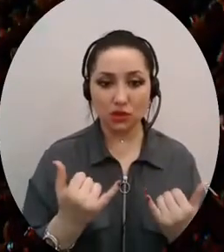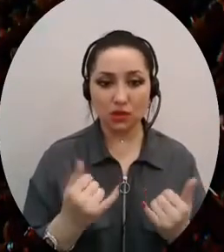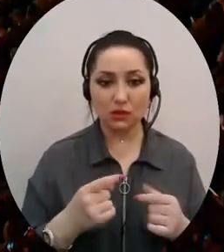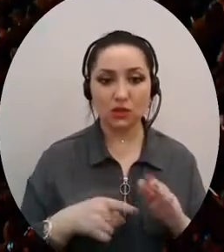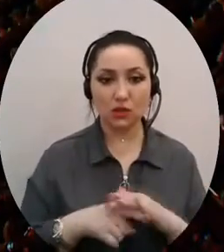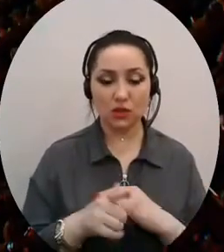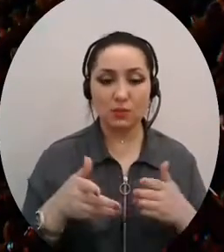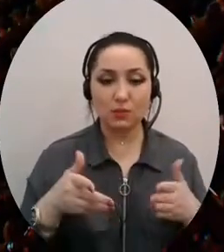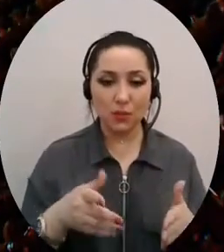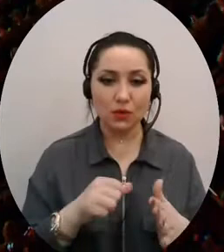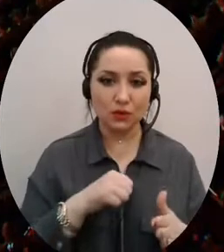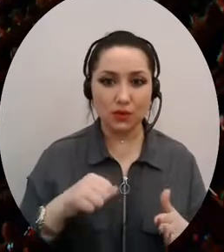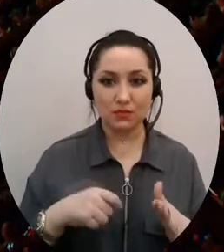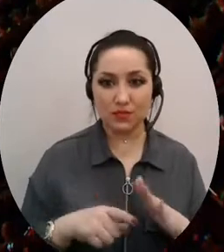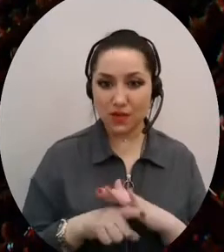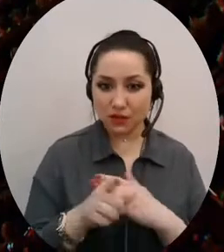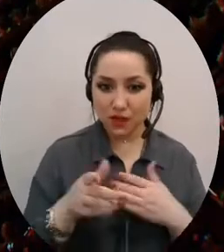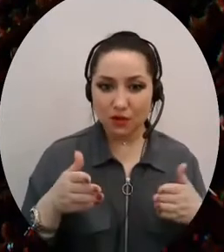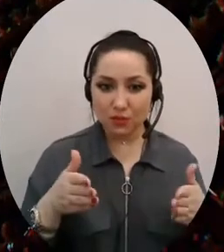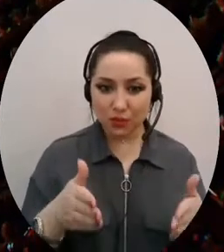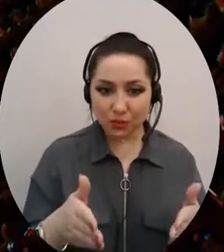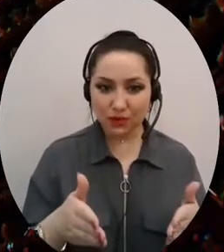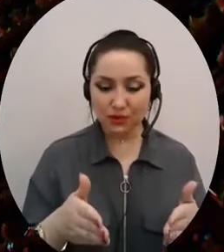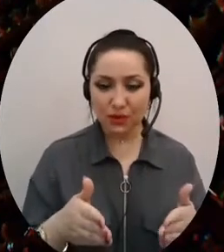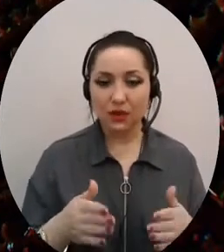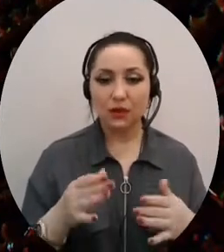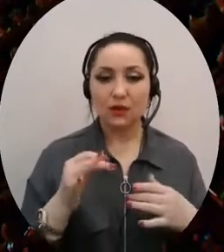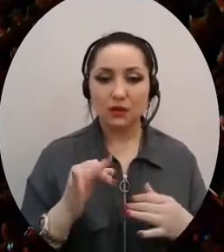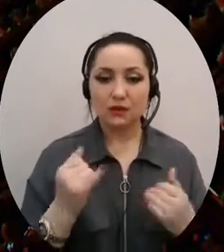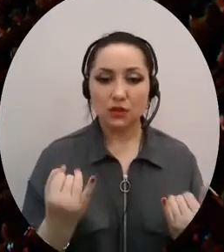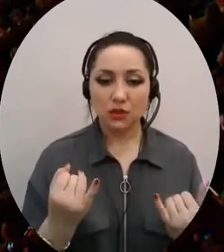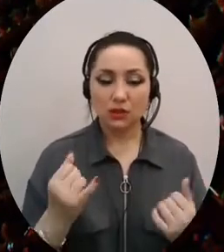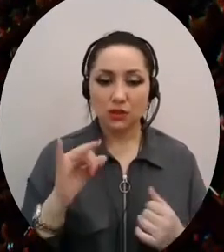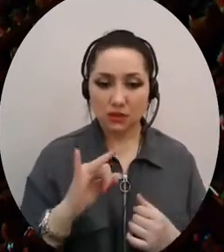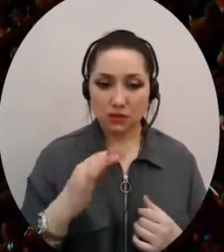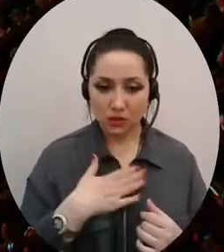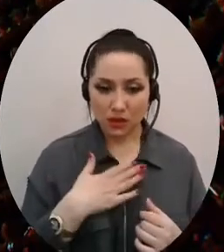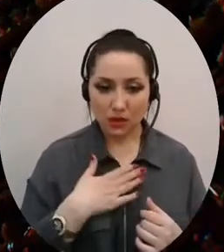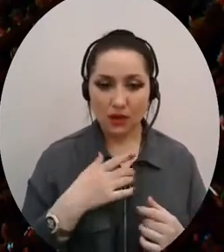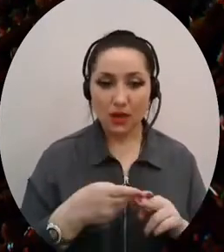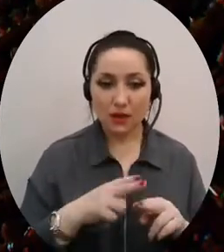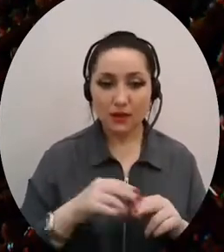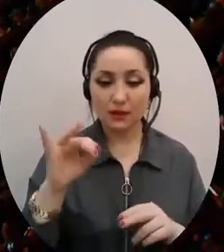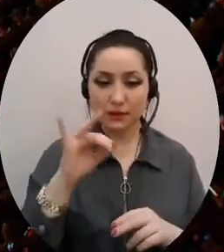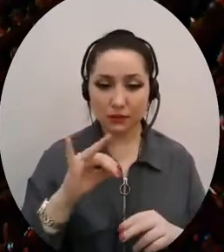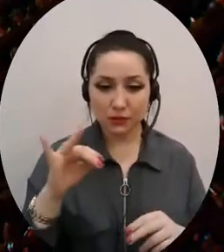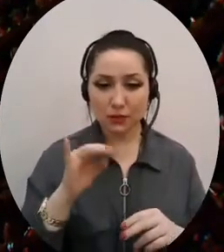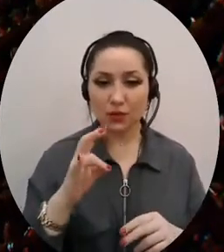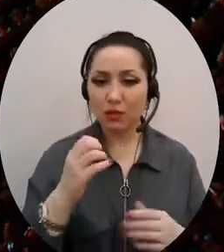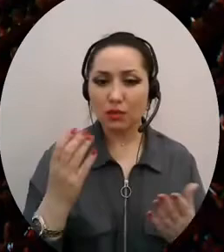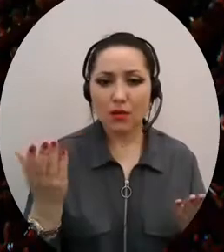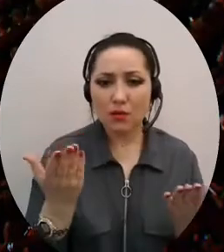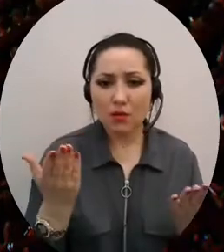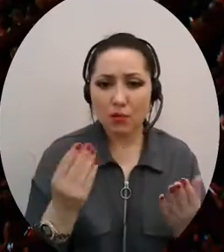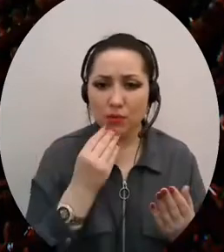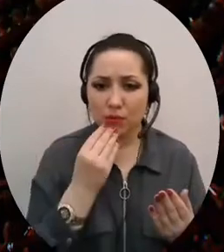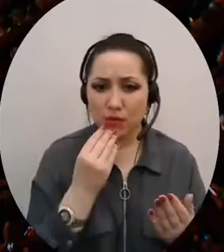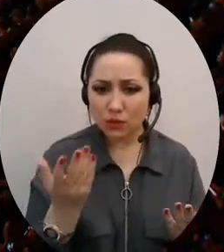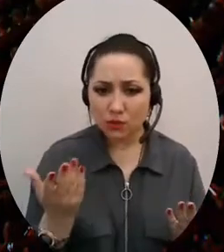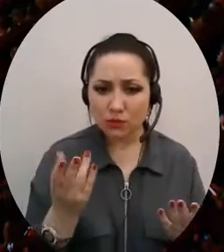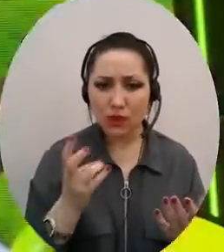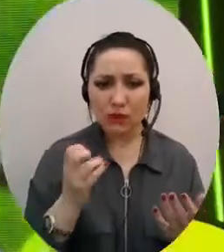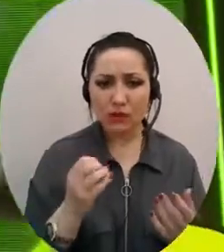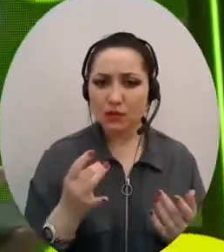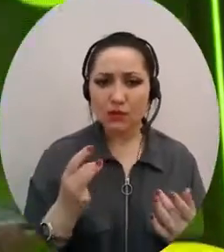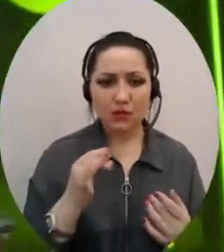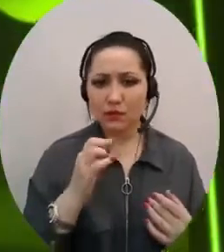самом начале пути. И наша история сейчас — это история не о каком-то продукте, не о